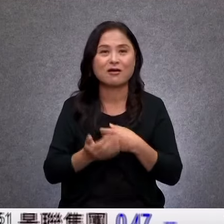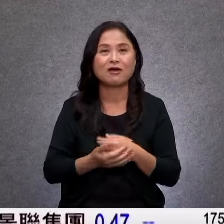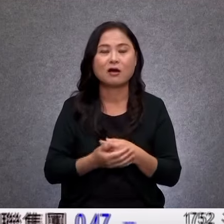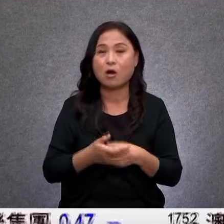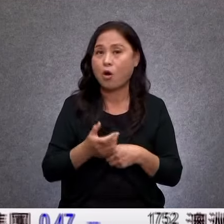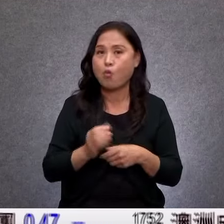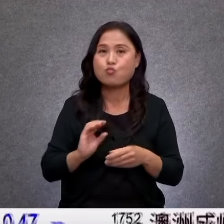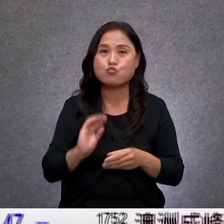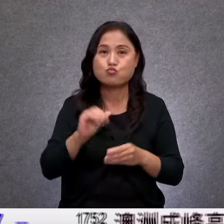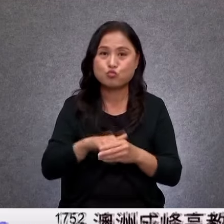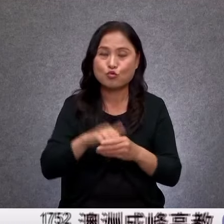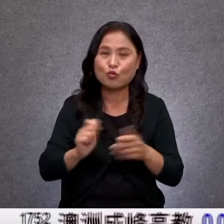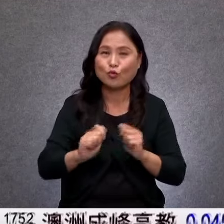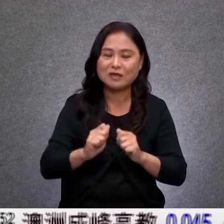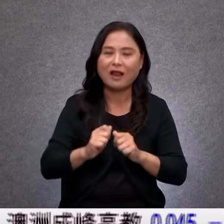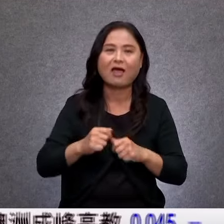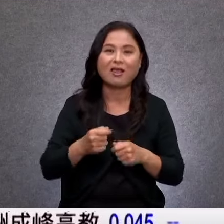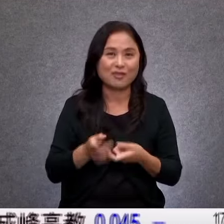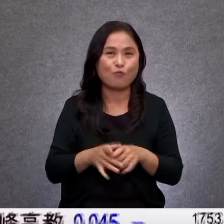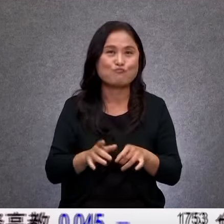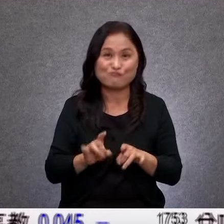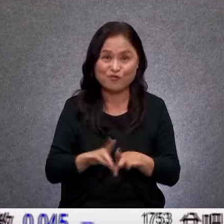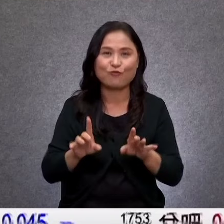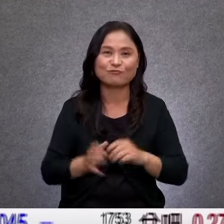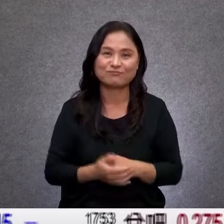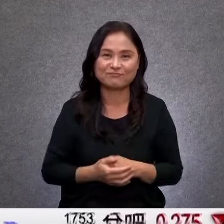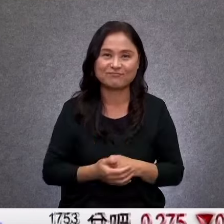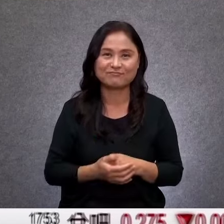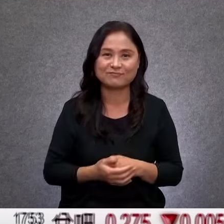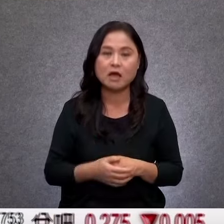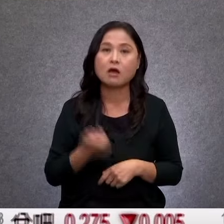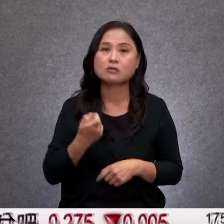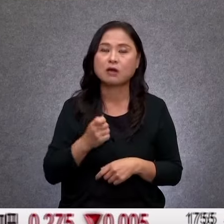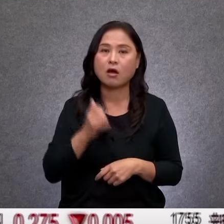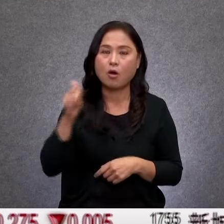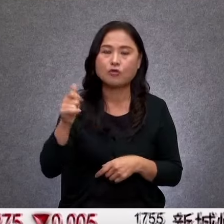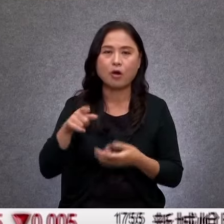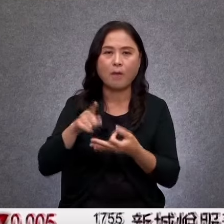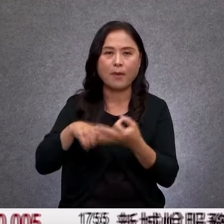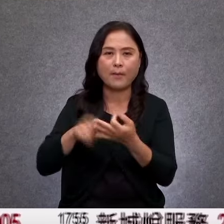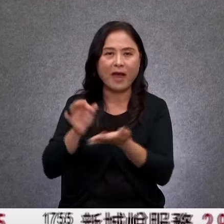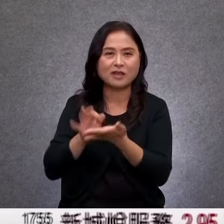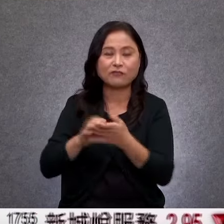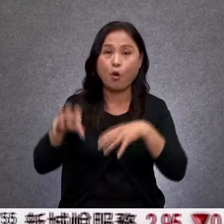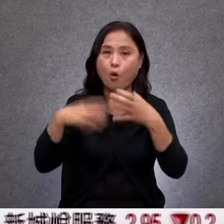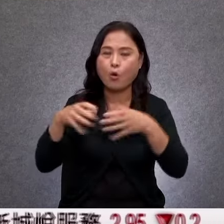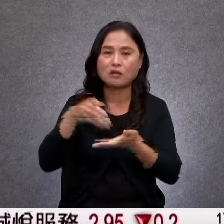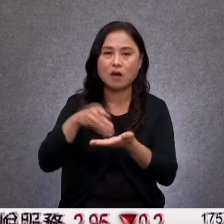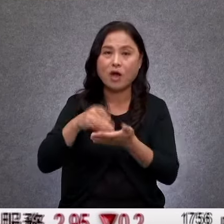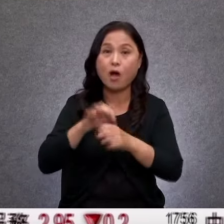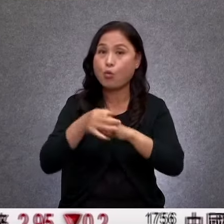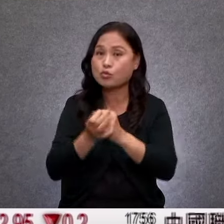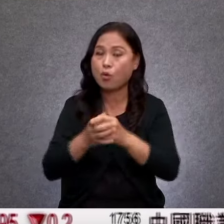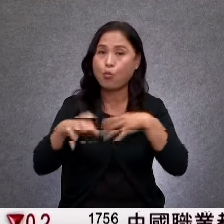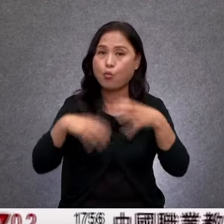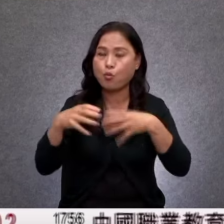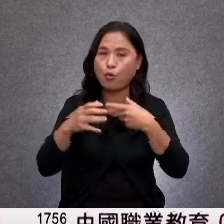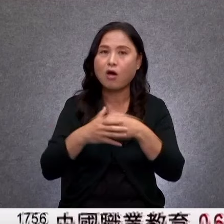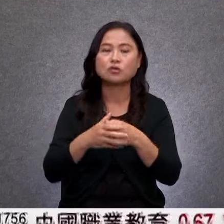回復嘅時候，其實個股市咧就另外一個模樣。我最近去過大沃斯開會